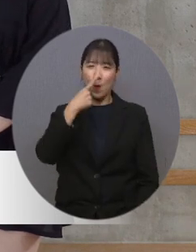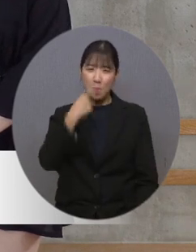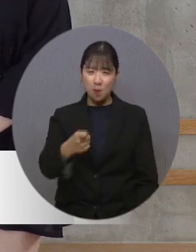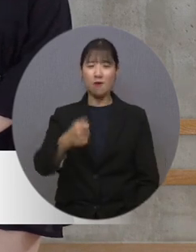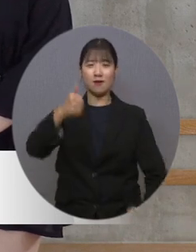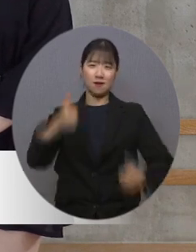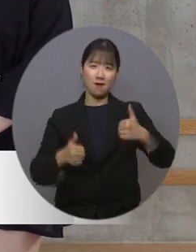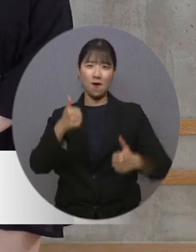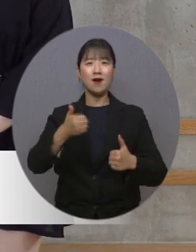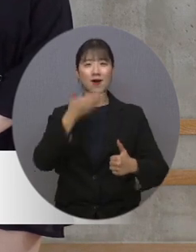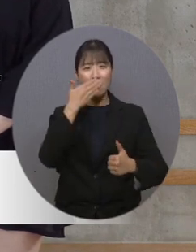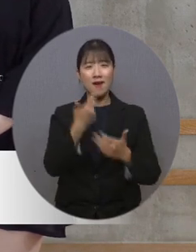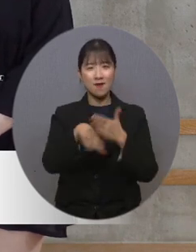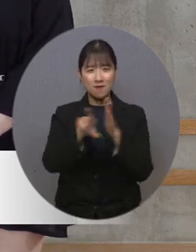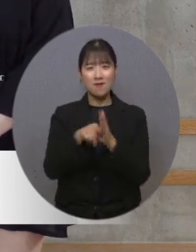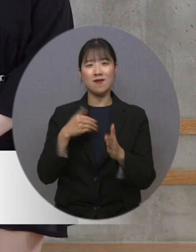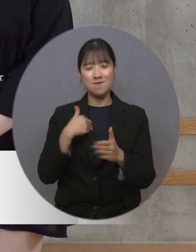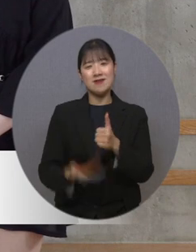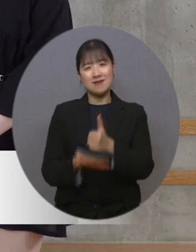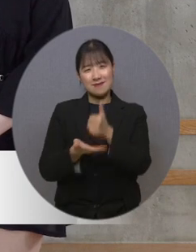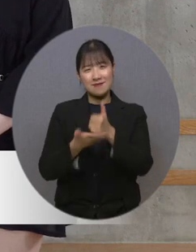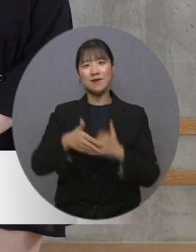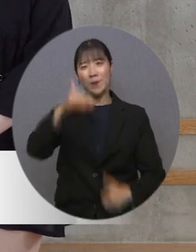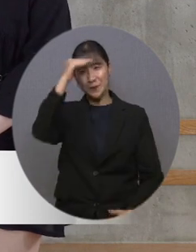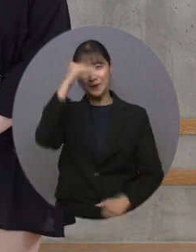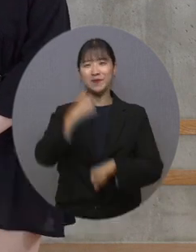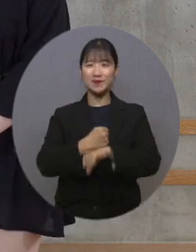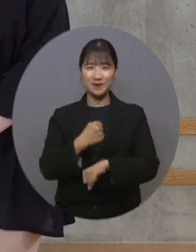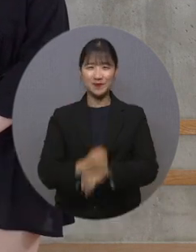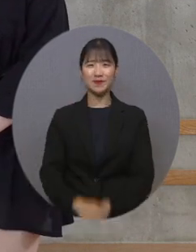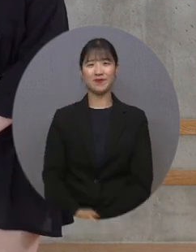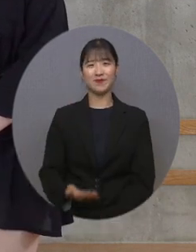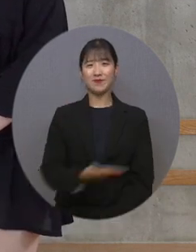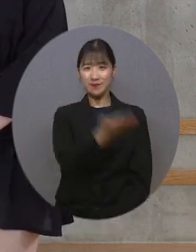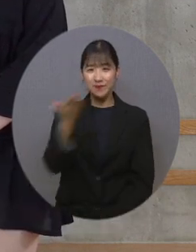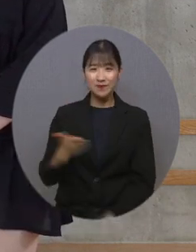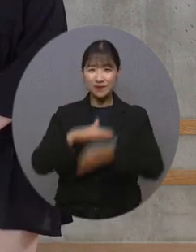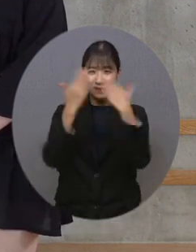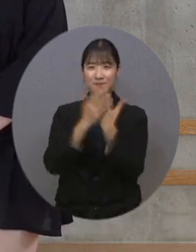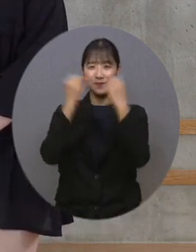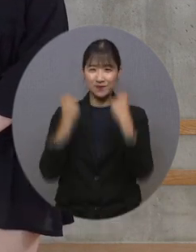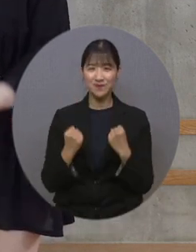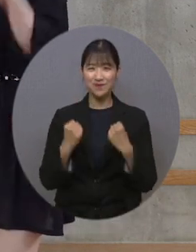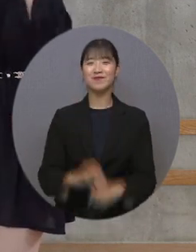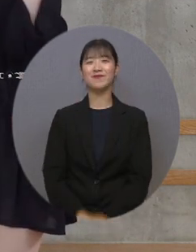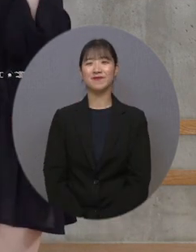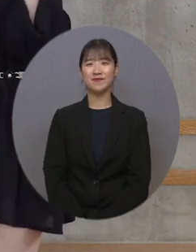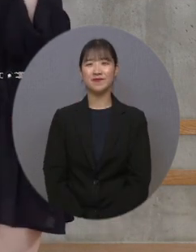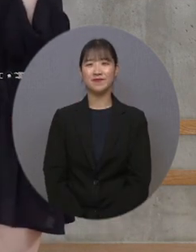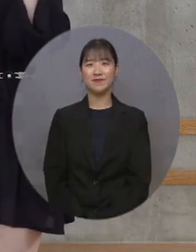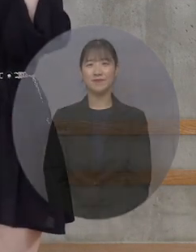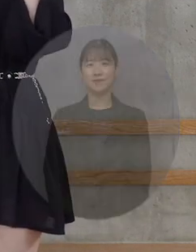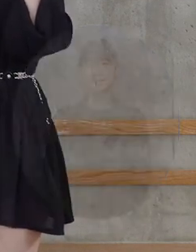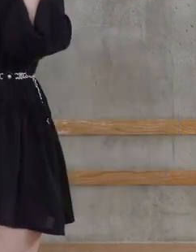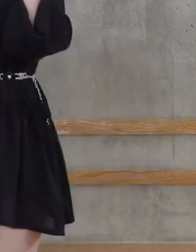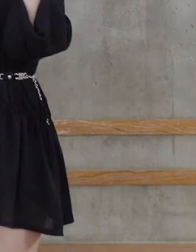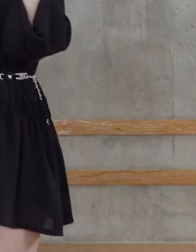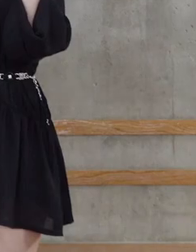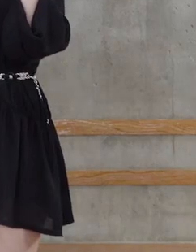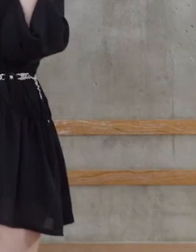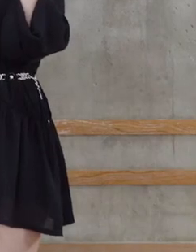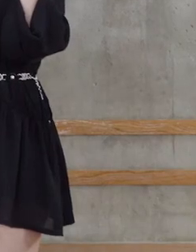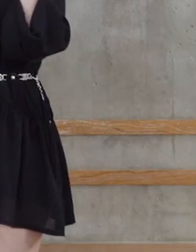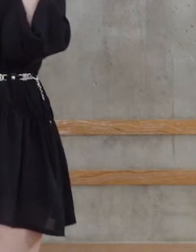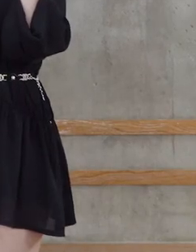있도록 저희 프레셔스가 함께 응원하고 지켜보겠습니다. 2020 도쿄 패럴림픽 화이팅!